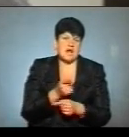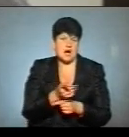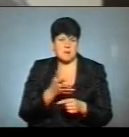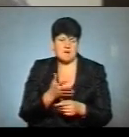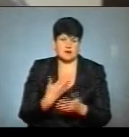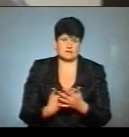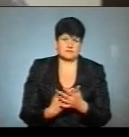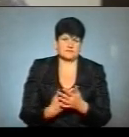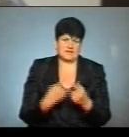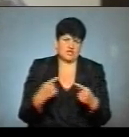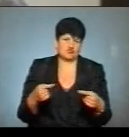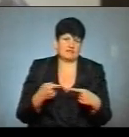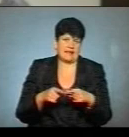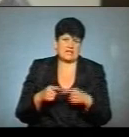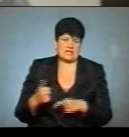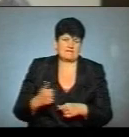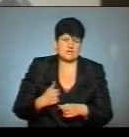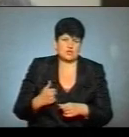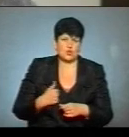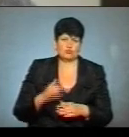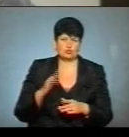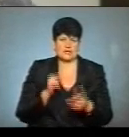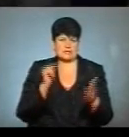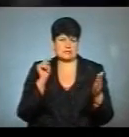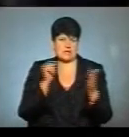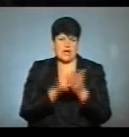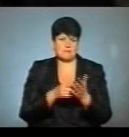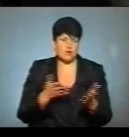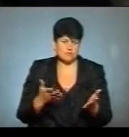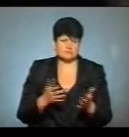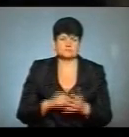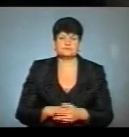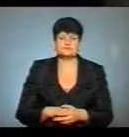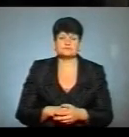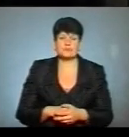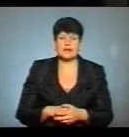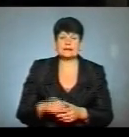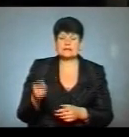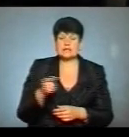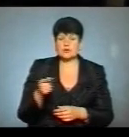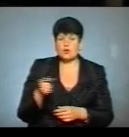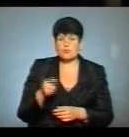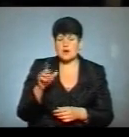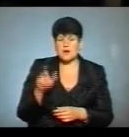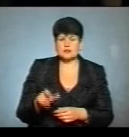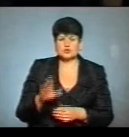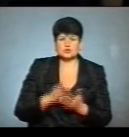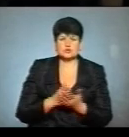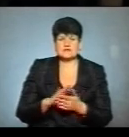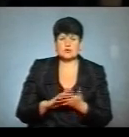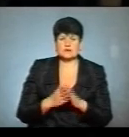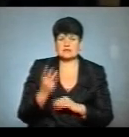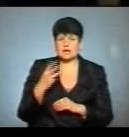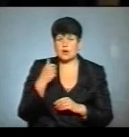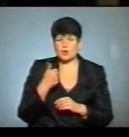біля іншої техніки військової, там, чи бути снайпером, чи стрільцем. Тернополянин Владислав Семенченко служив за контрактом 3 роки.